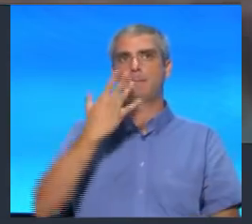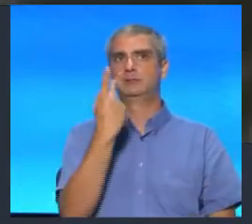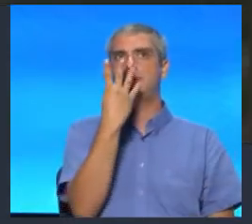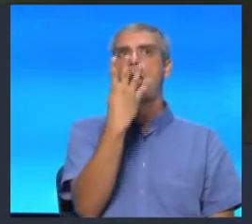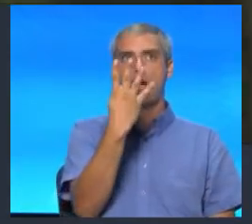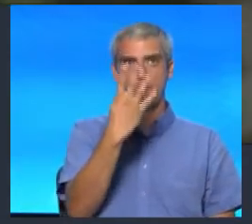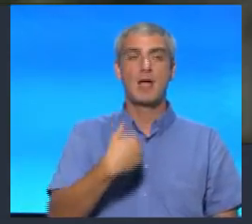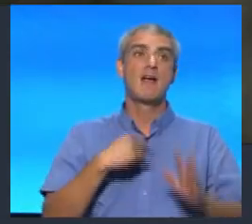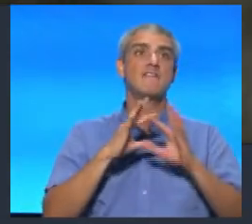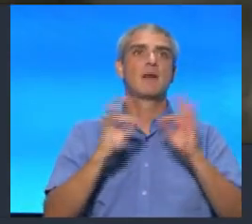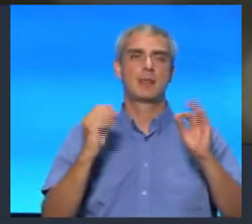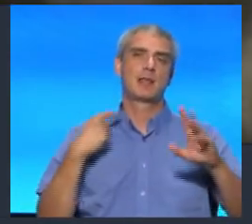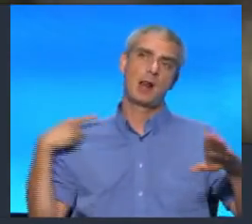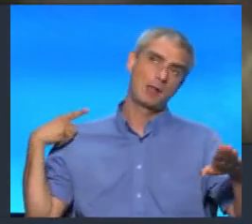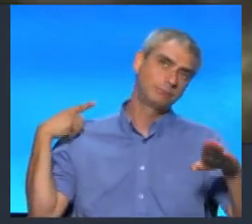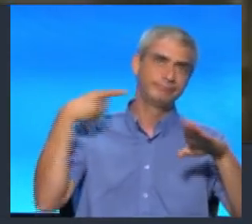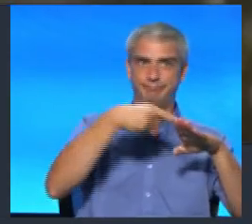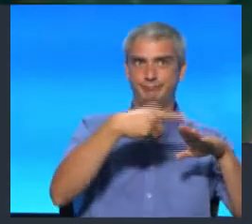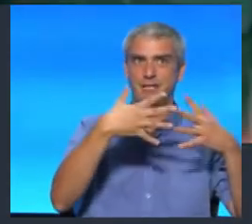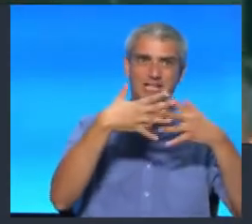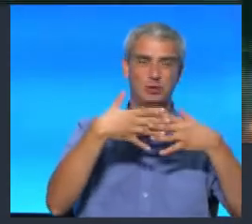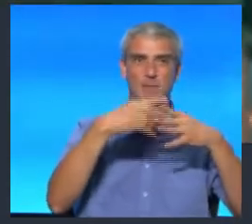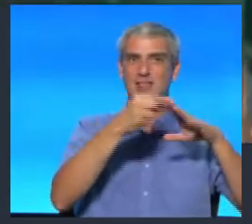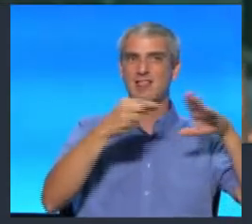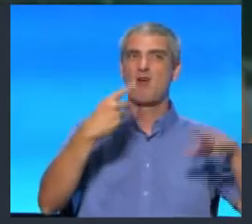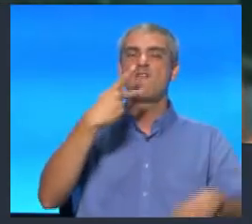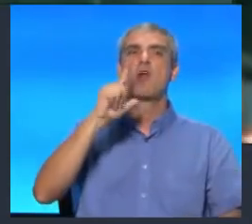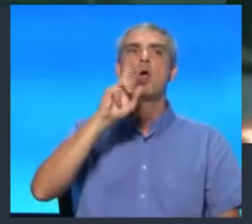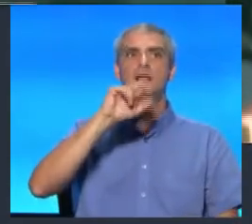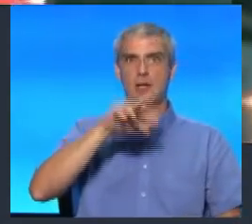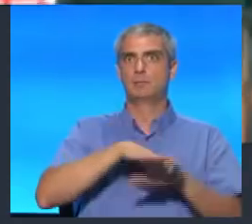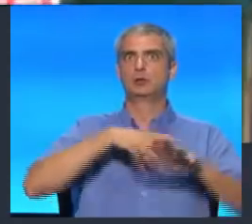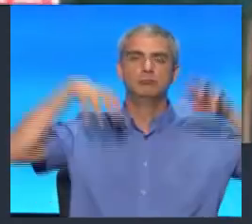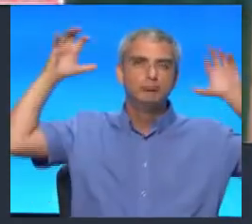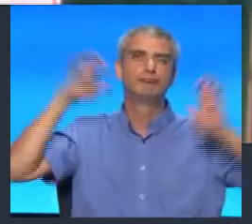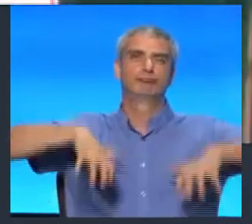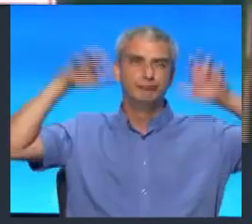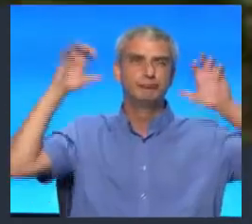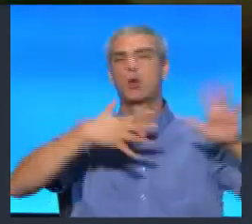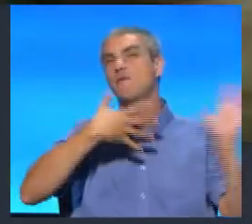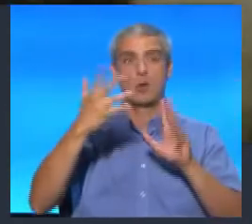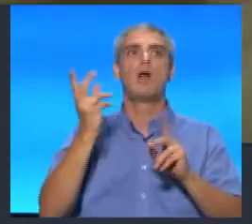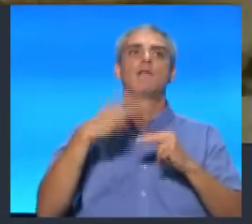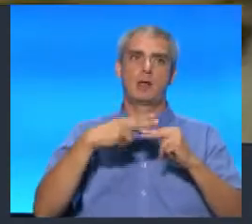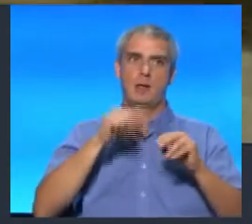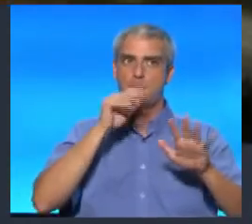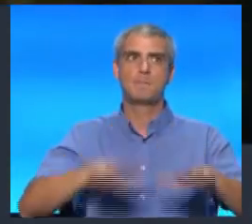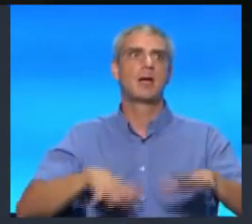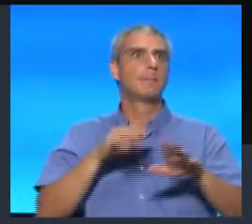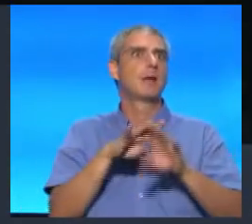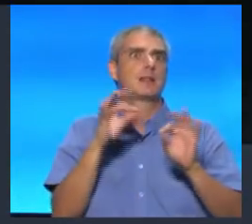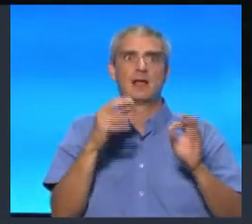ומתחילה את ביקורה בפלורידה. קודם כל מרגישים את הרוחות והגשמים, אחר כך יגיעו גם ההצפות. מתחיל להיות פה